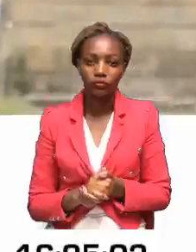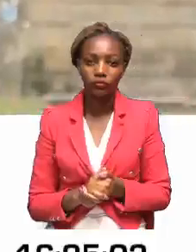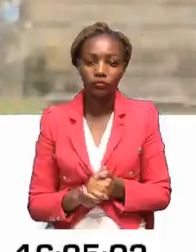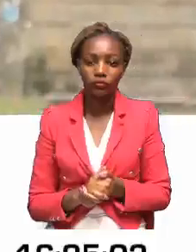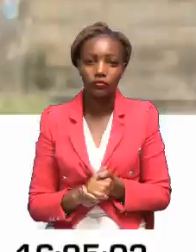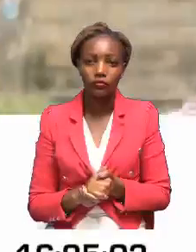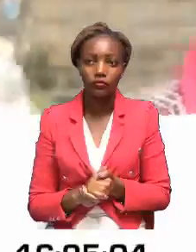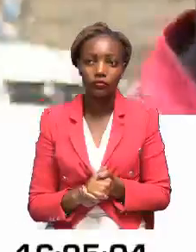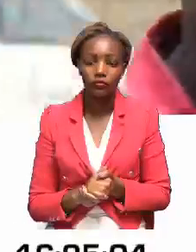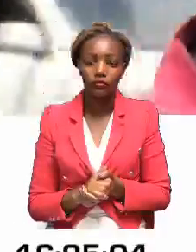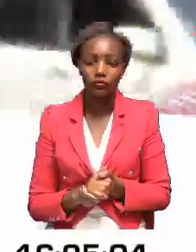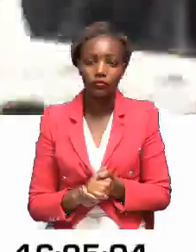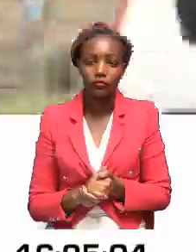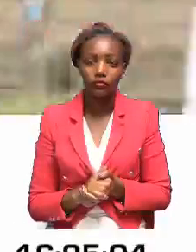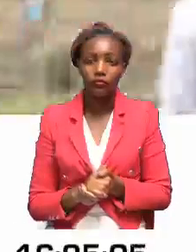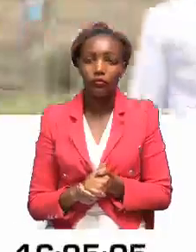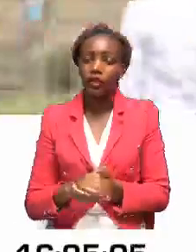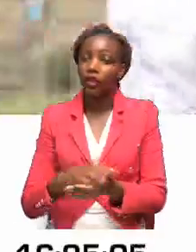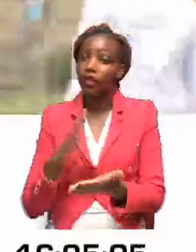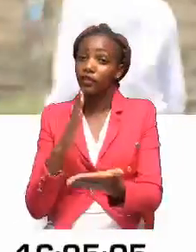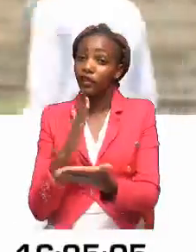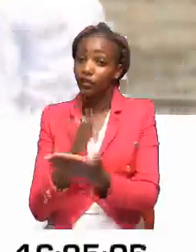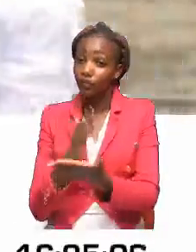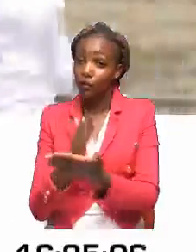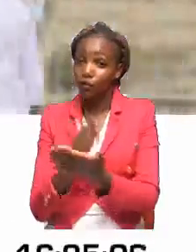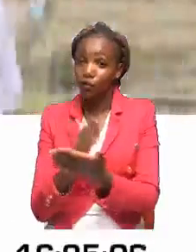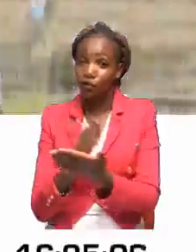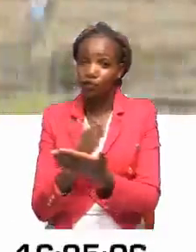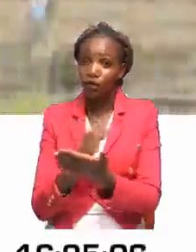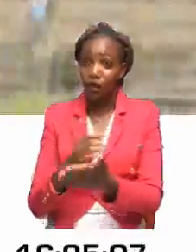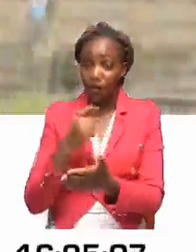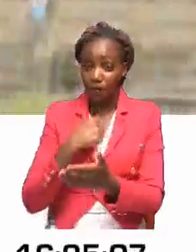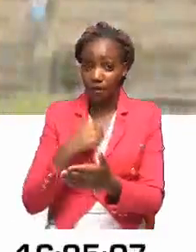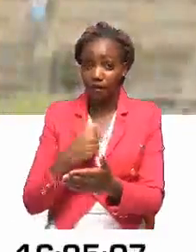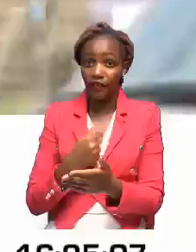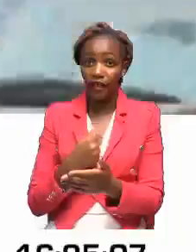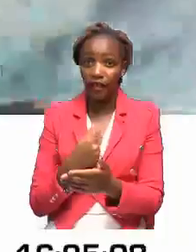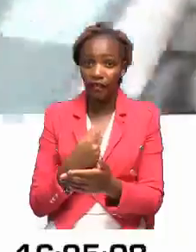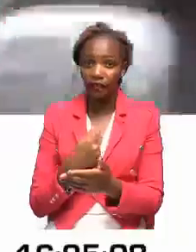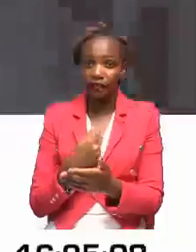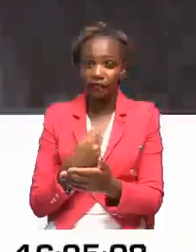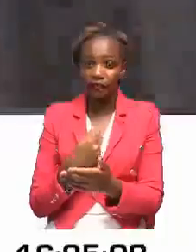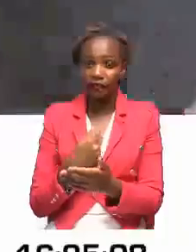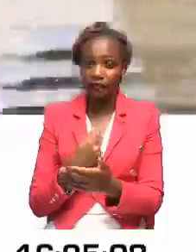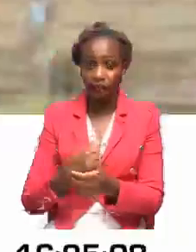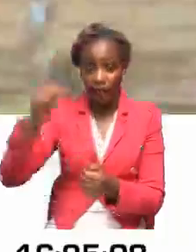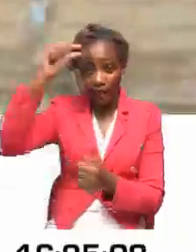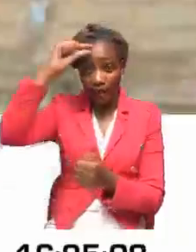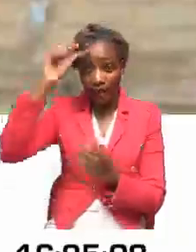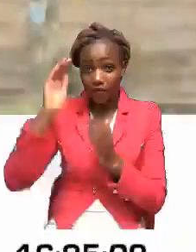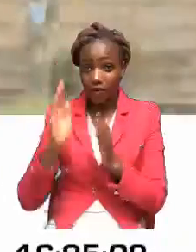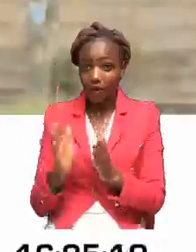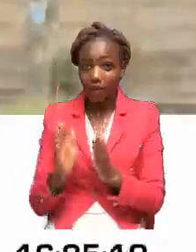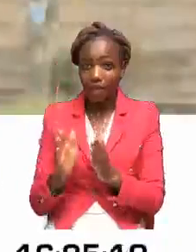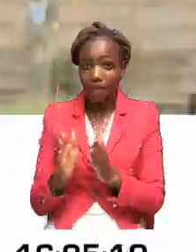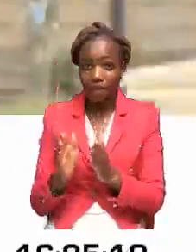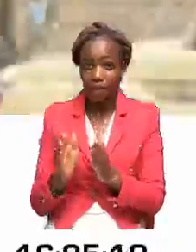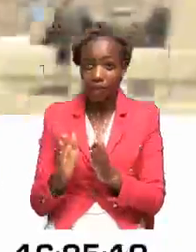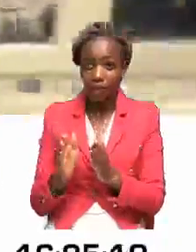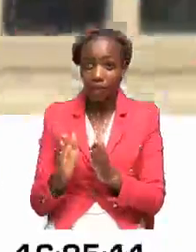kuu. Sema kweli, kwa upande huo, upande wangu mimi naona Governor Mike, I have a